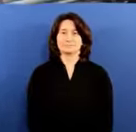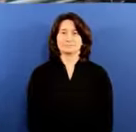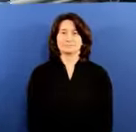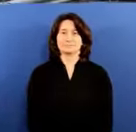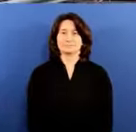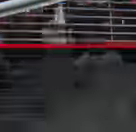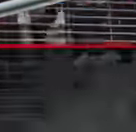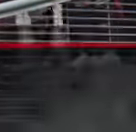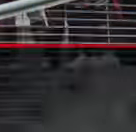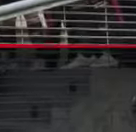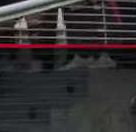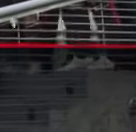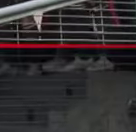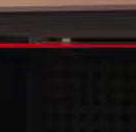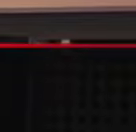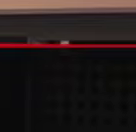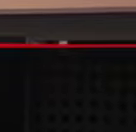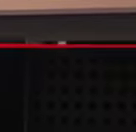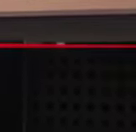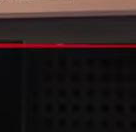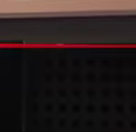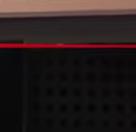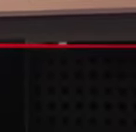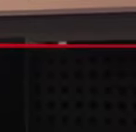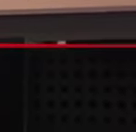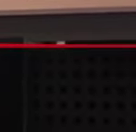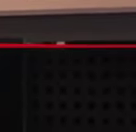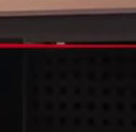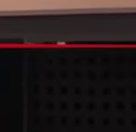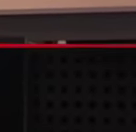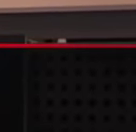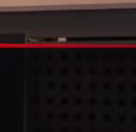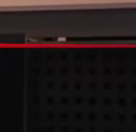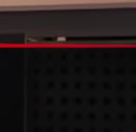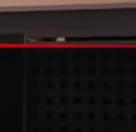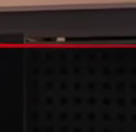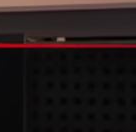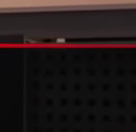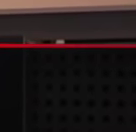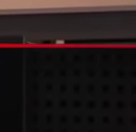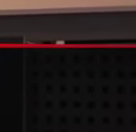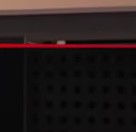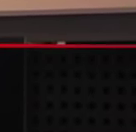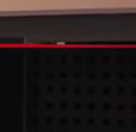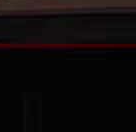Aldundiak udalak eta mankomunitatea gonbidatu ditu kanpaina honekin eta erakunde adierazpenarekin bat egin dezaten.